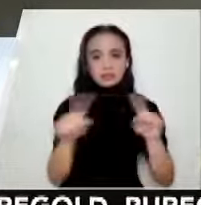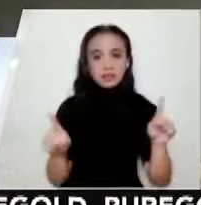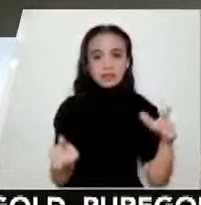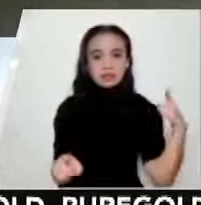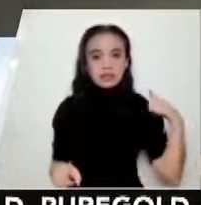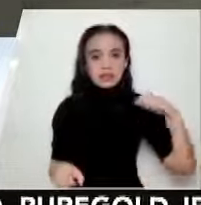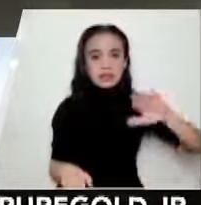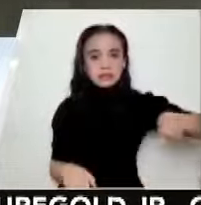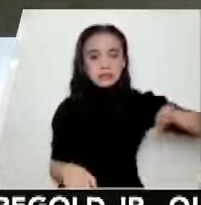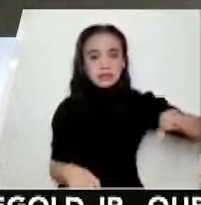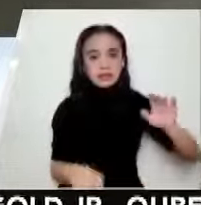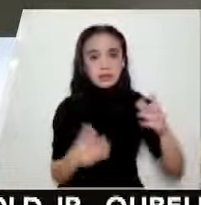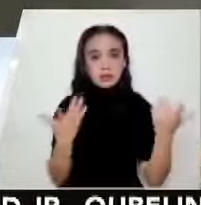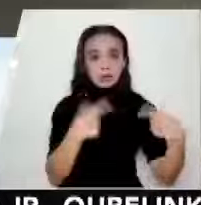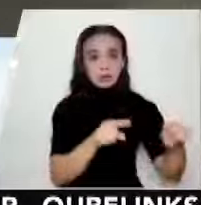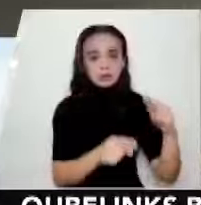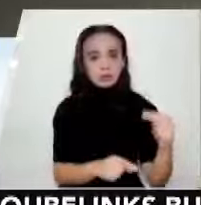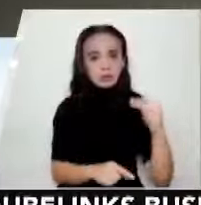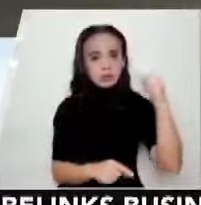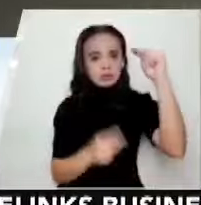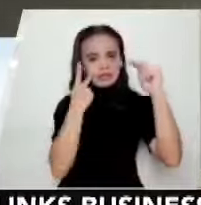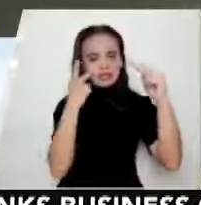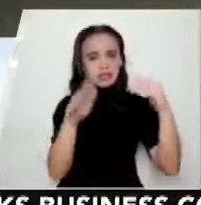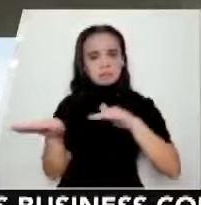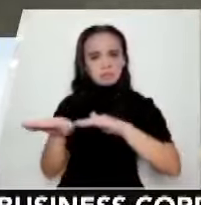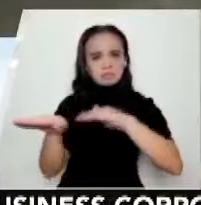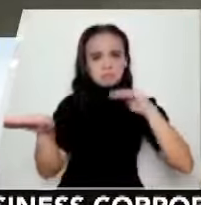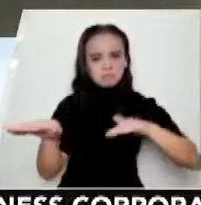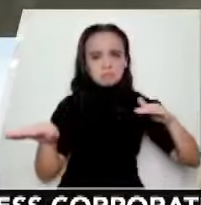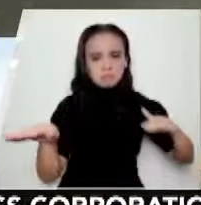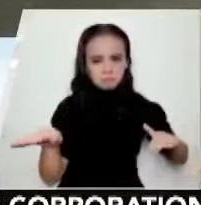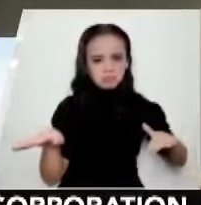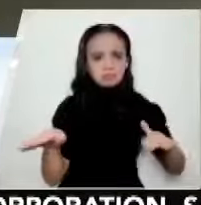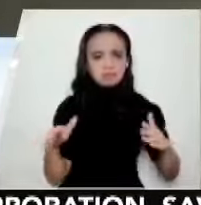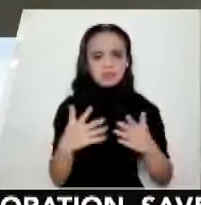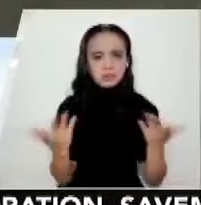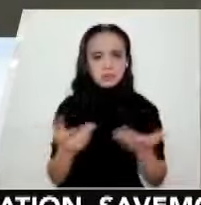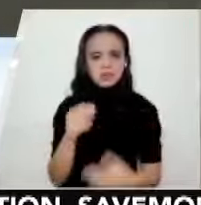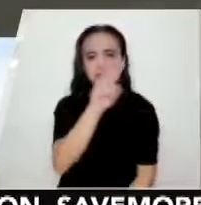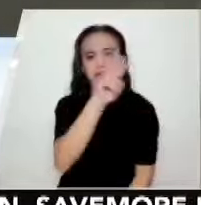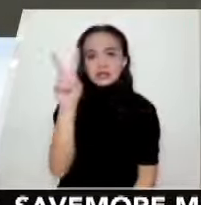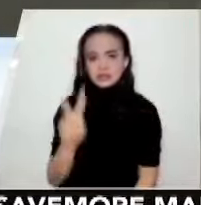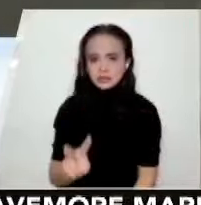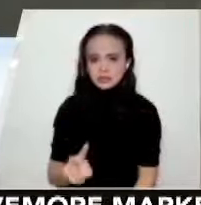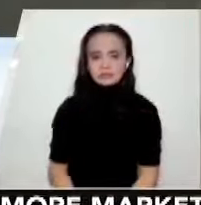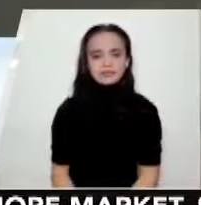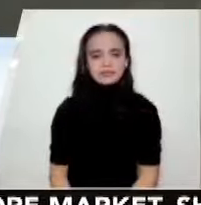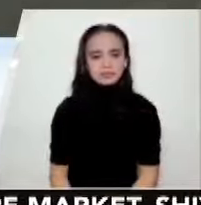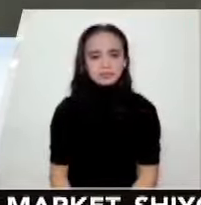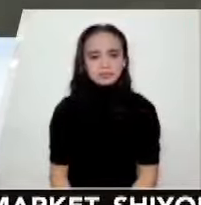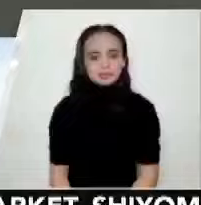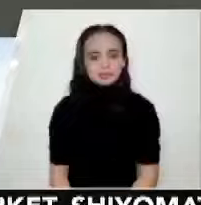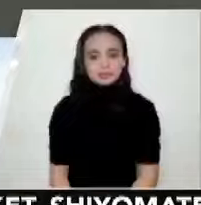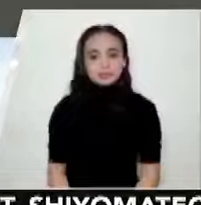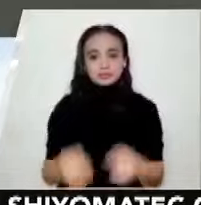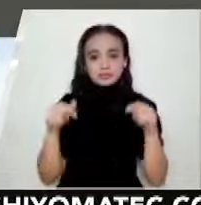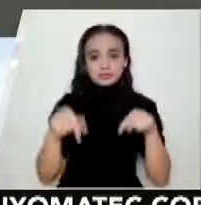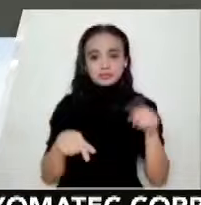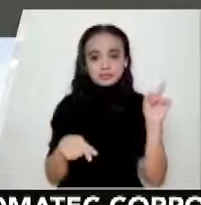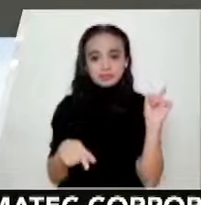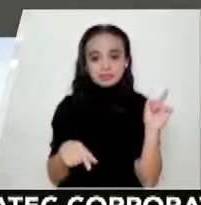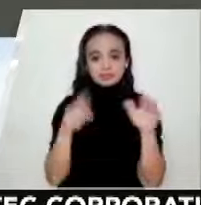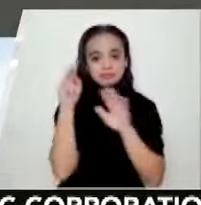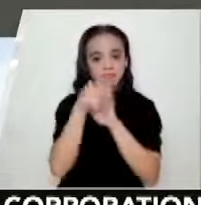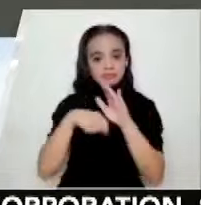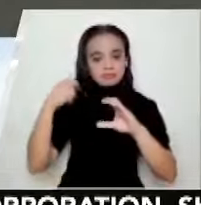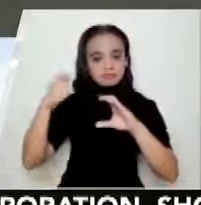northbound, makikita ang build-up ng mga sasakyan sa bahagi ng Valenzuela City. Sa bahagi ito rin, nakunan ng video ang paglalagay ng